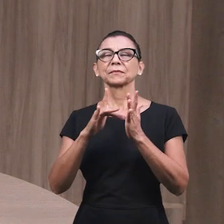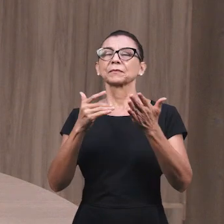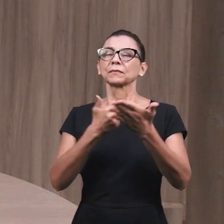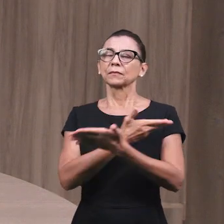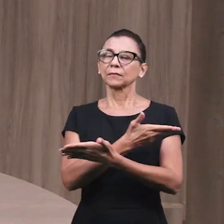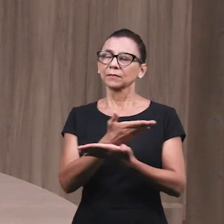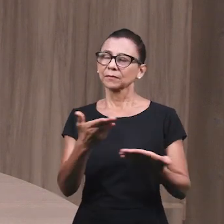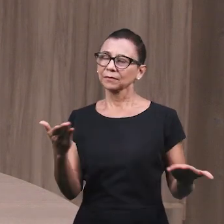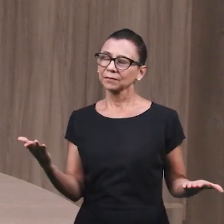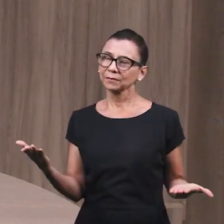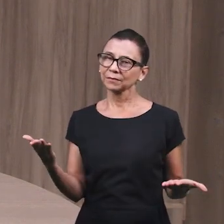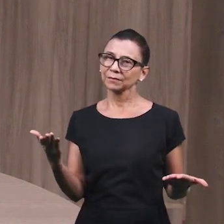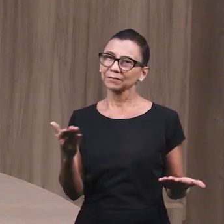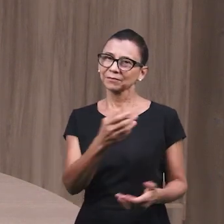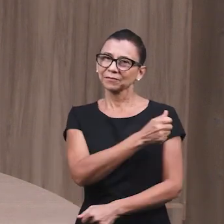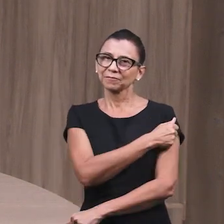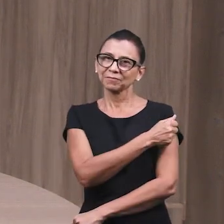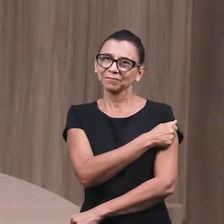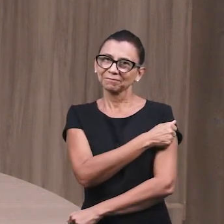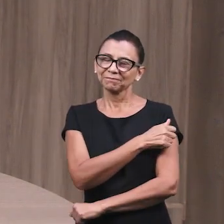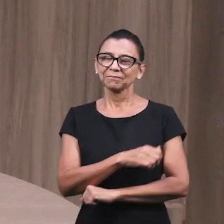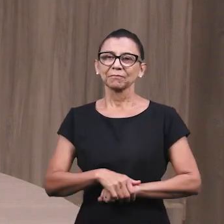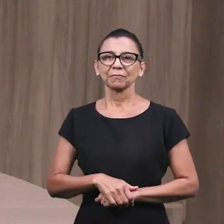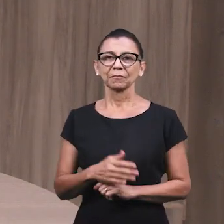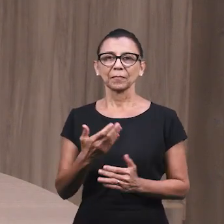La paix du Seigneur à tous